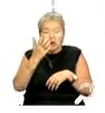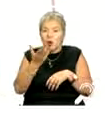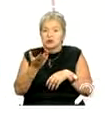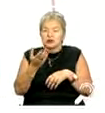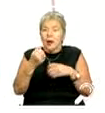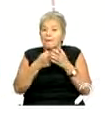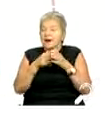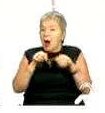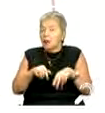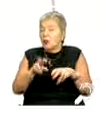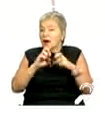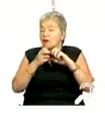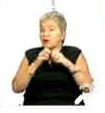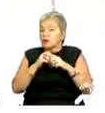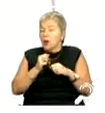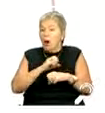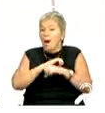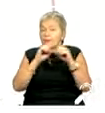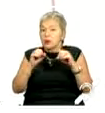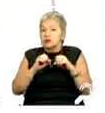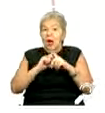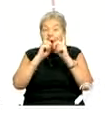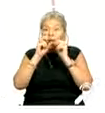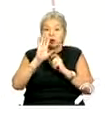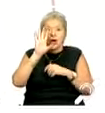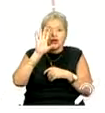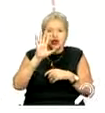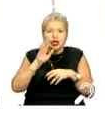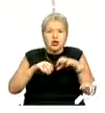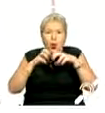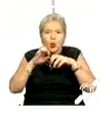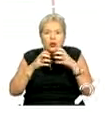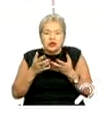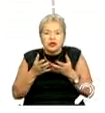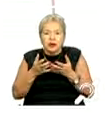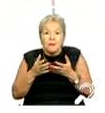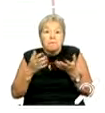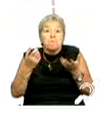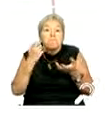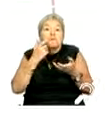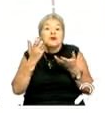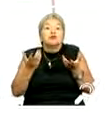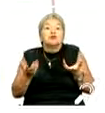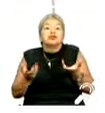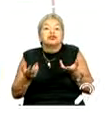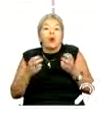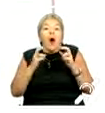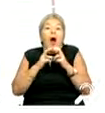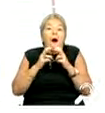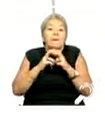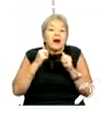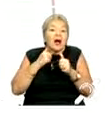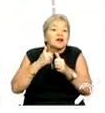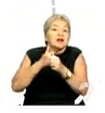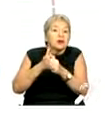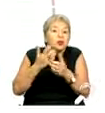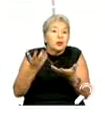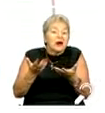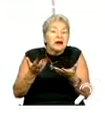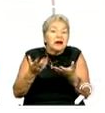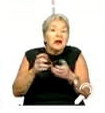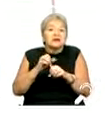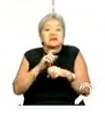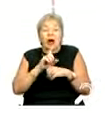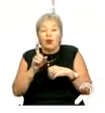probleme. Dintr-o dată au apărut 5 urși. Nu știm dacă sunt cipați sau nu, încă n-am reușit să-i prindem. Este